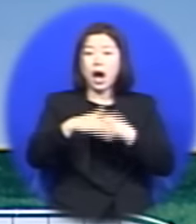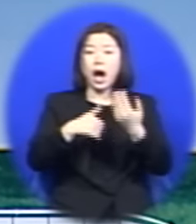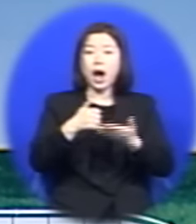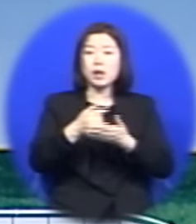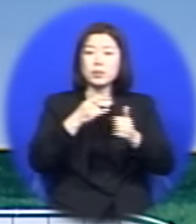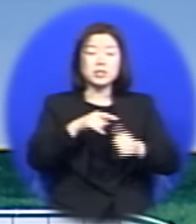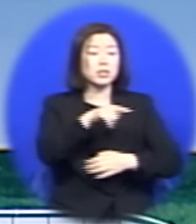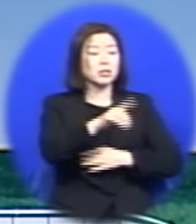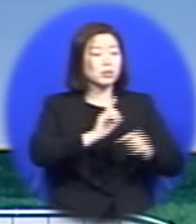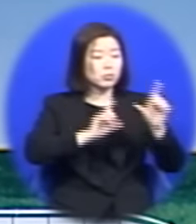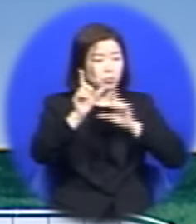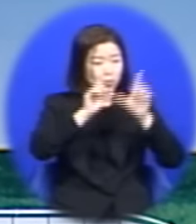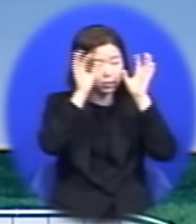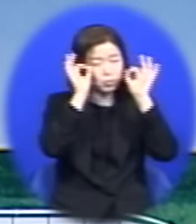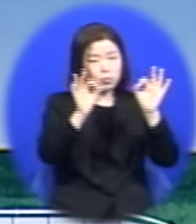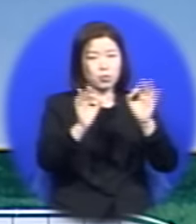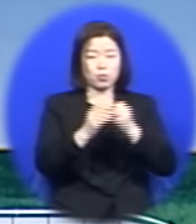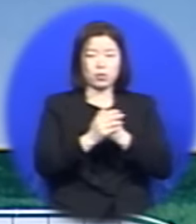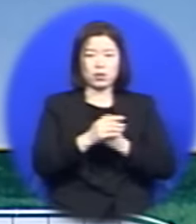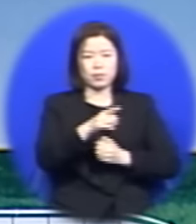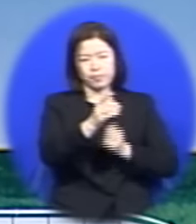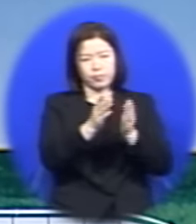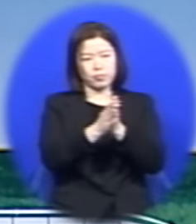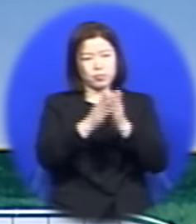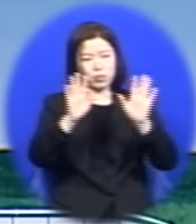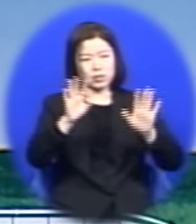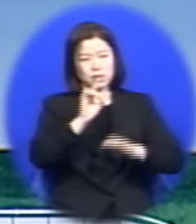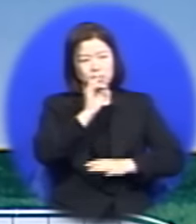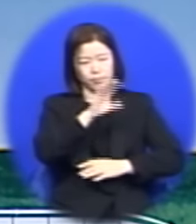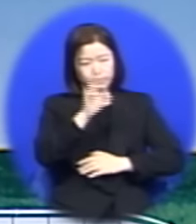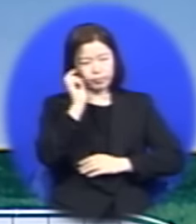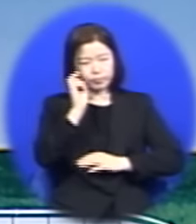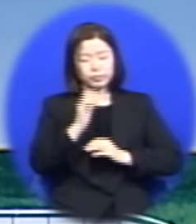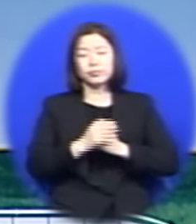모습을 보고 모세, 야, 안 되겠구나.